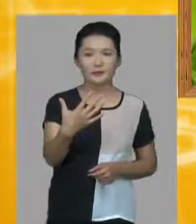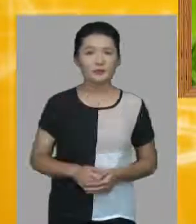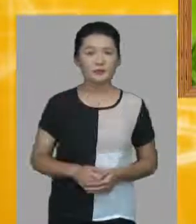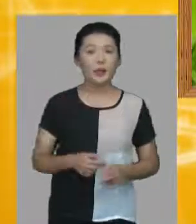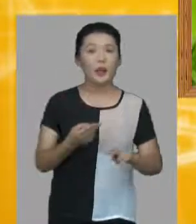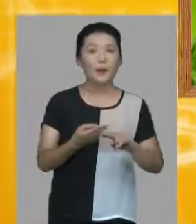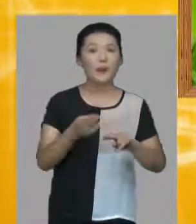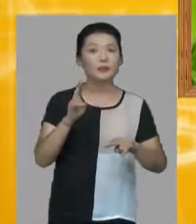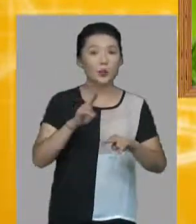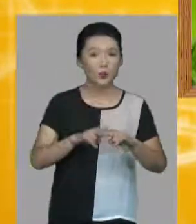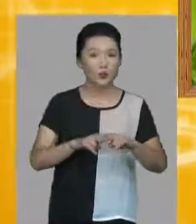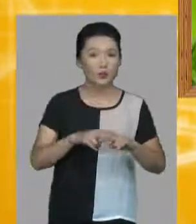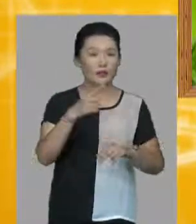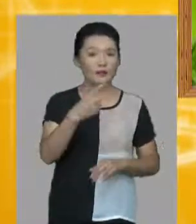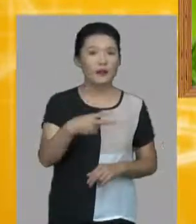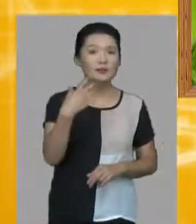25, потому что